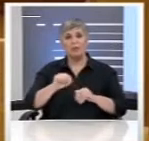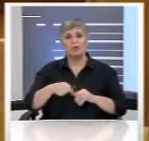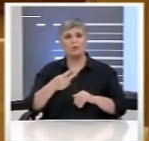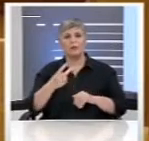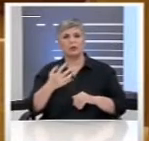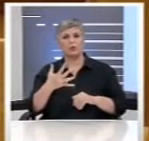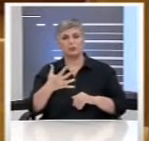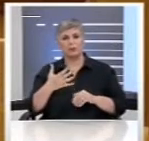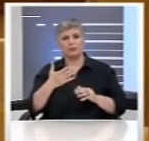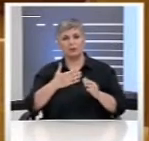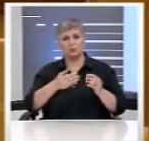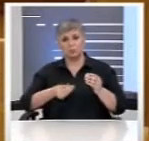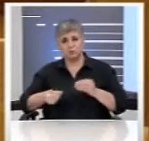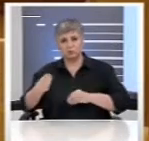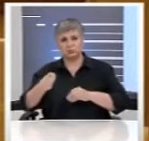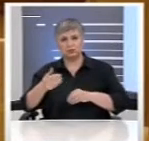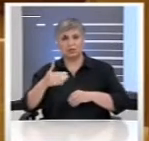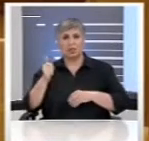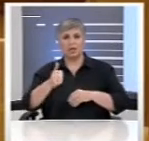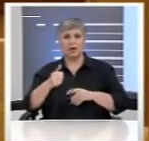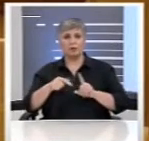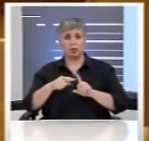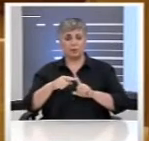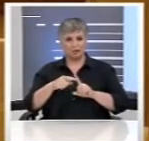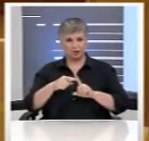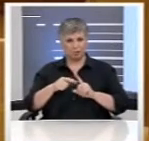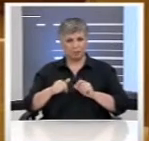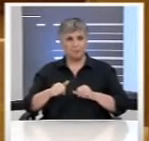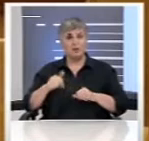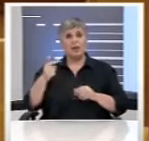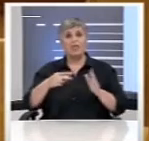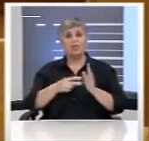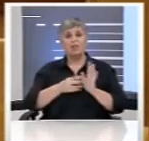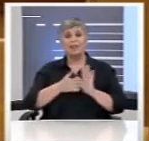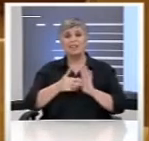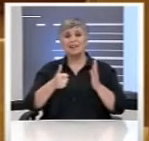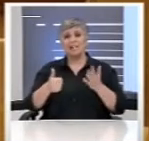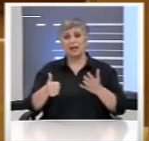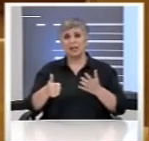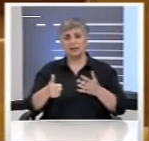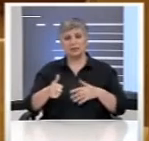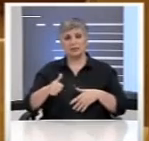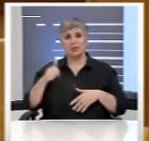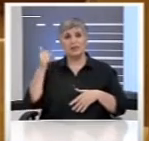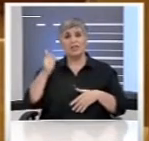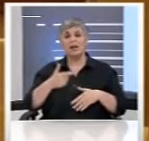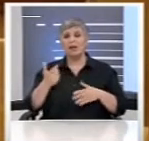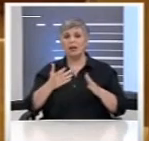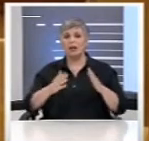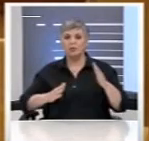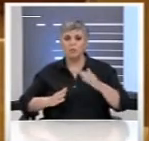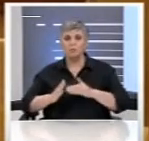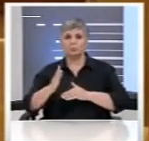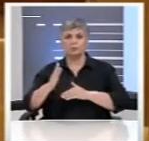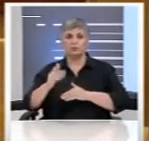στόχοι πρωτογενών πλεονασμάτων. Το 2016 πιο συγκεκριμένα, η δομική υπέρβαση, δηλαδή η υπέρβαση που έχει